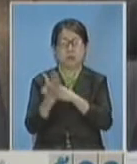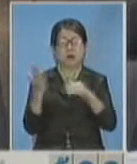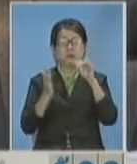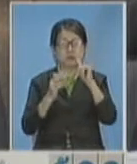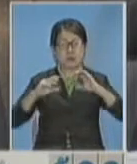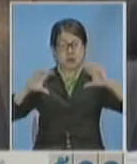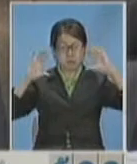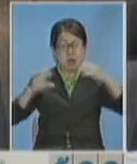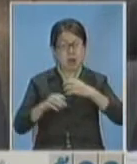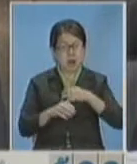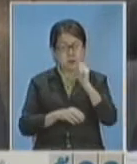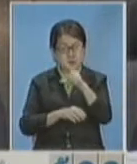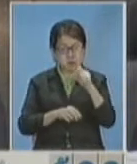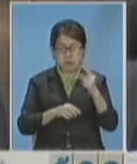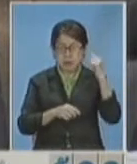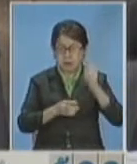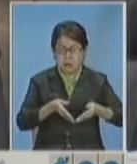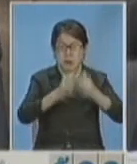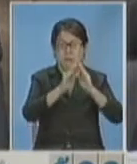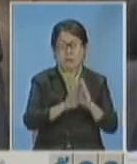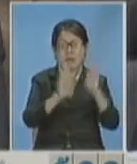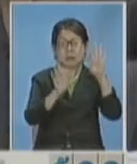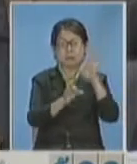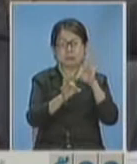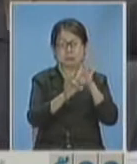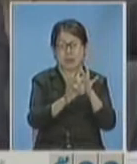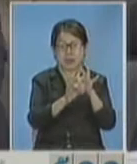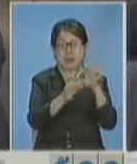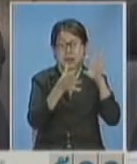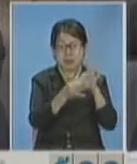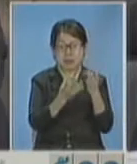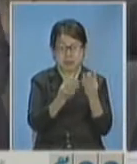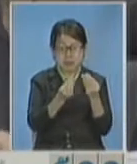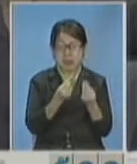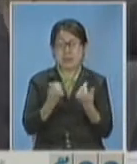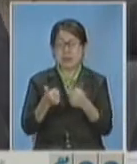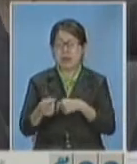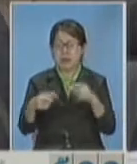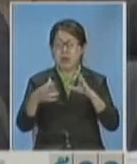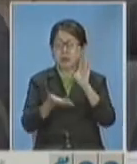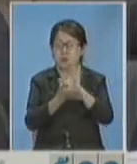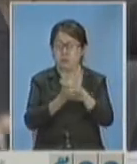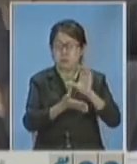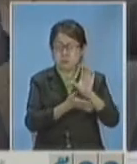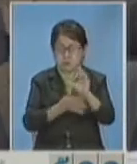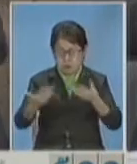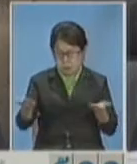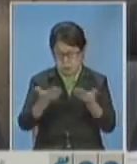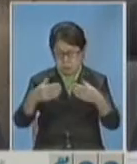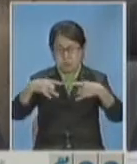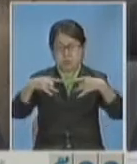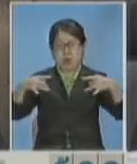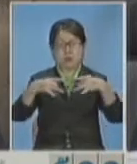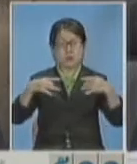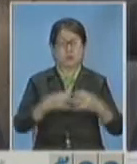จะเร่งจัดตั้งธนาคารที่ดินแต่การกระทำจัดงบประมาณนั้นสวนทางกับสิ่งที่อยู่ในเล่มงบประ